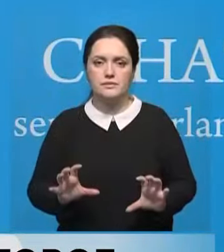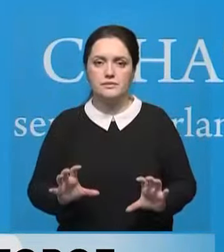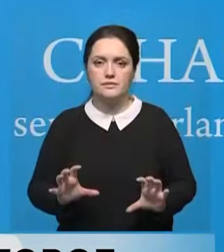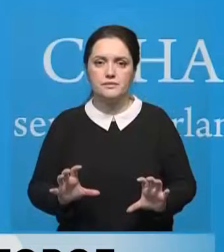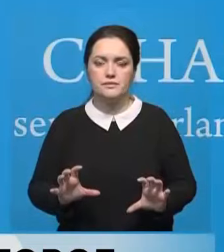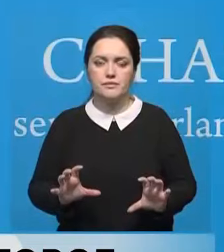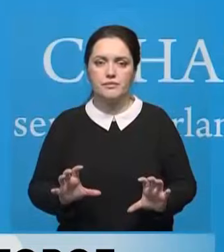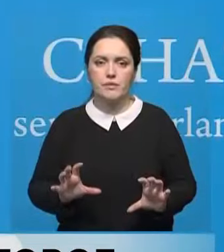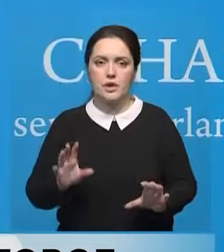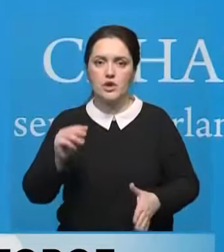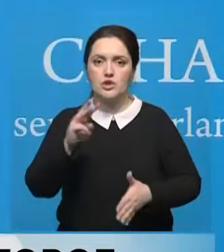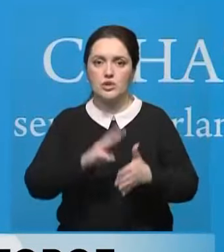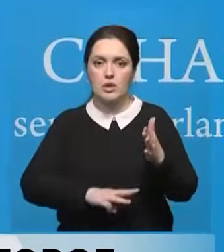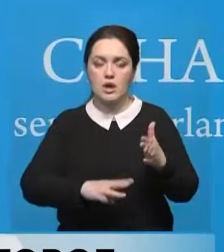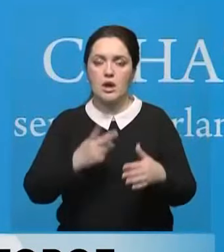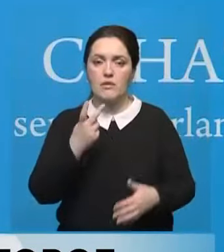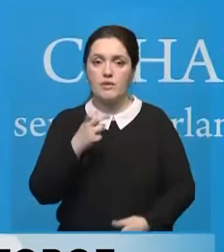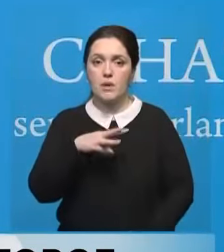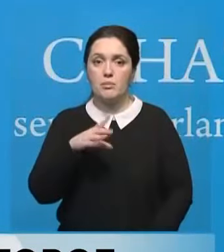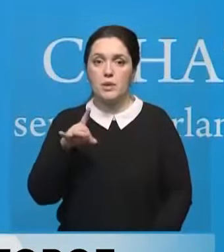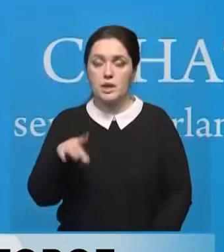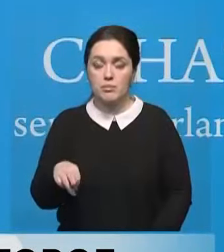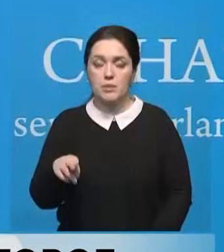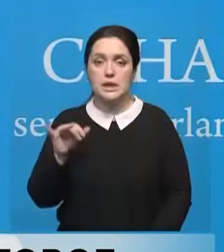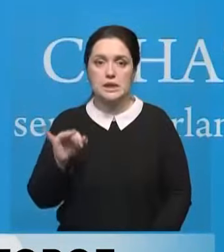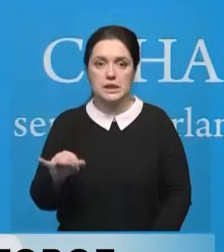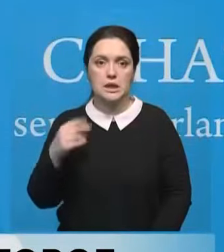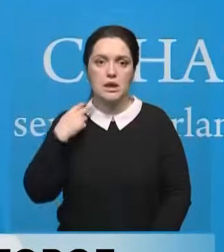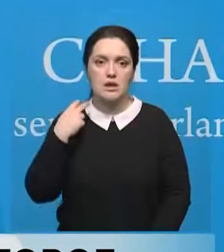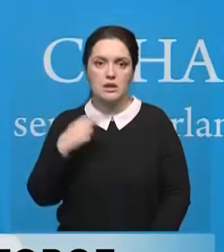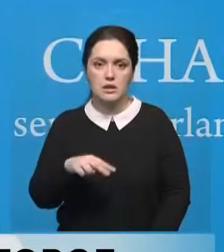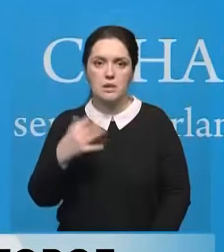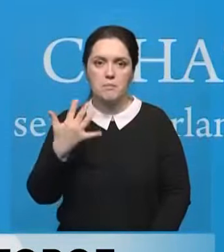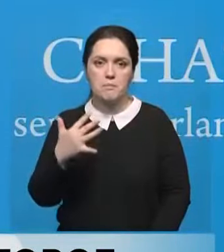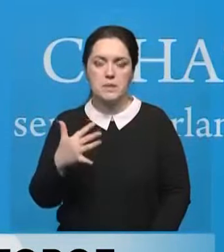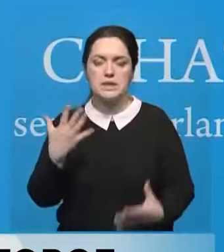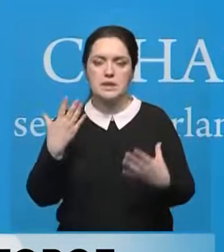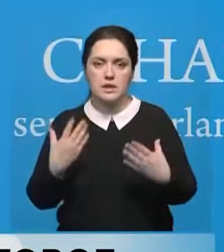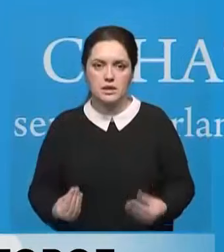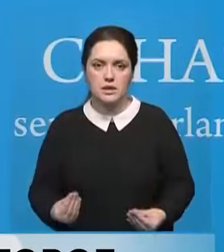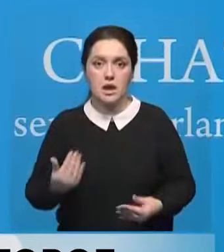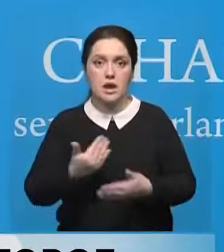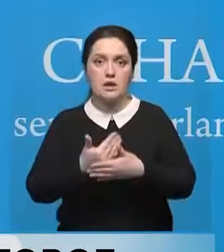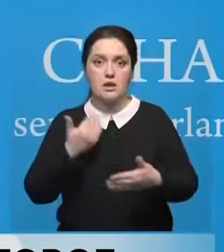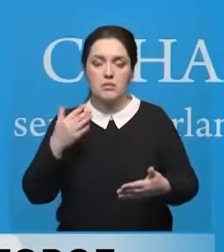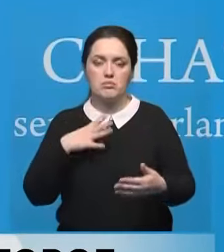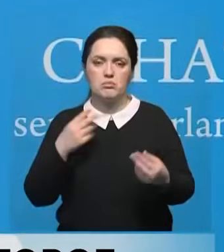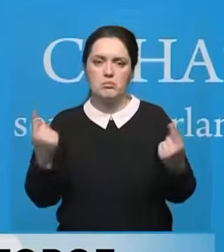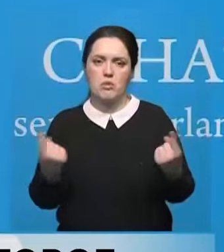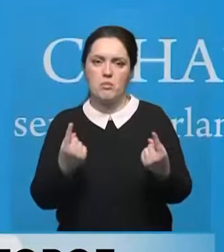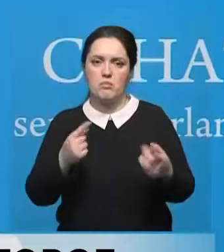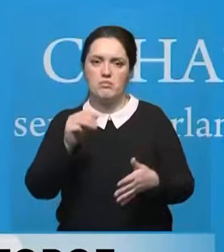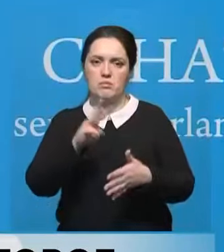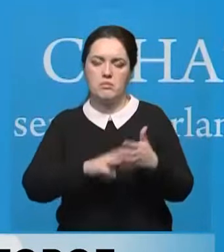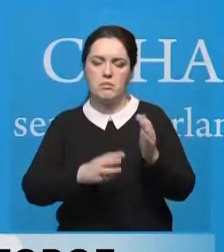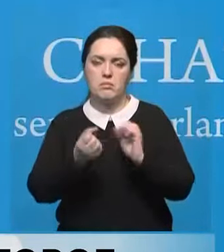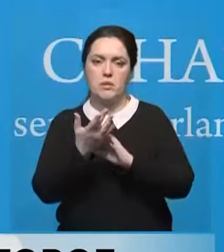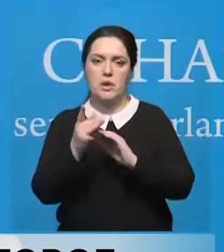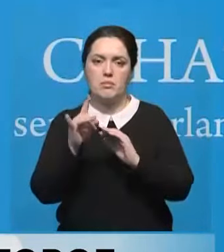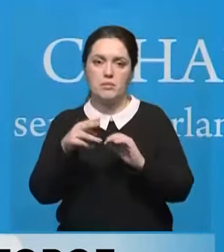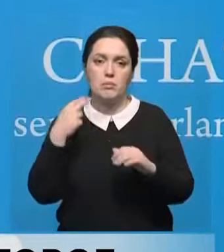грозит штрафом до 200 МРП и арестом до 50 суток Раньше это был штраф до 15 МРП